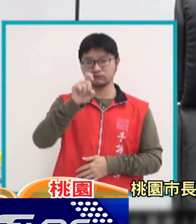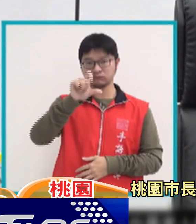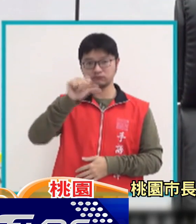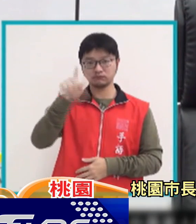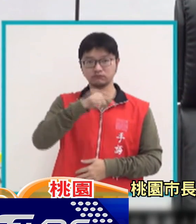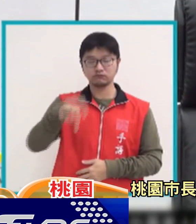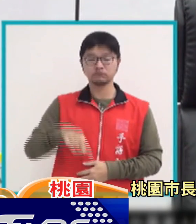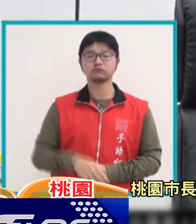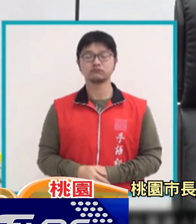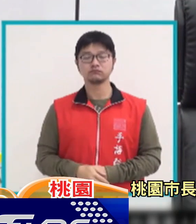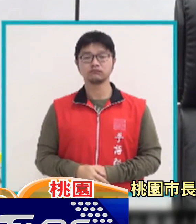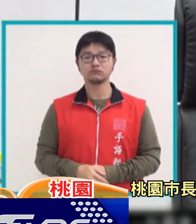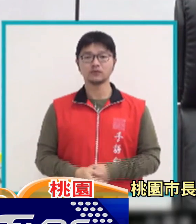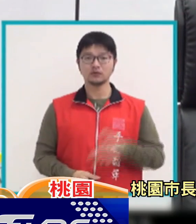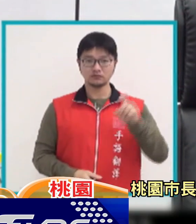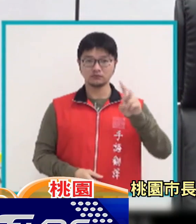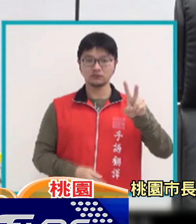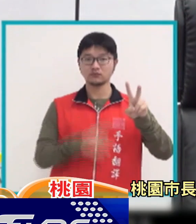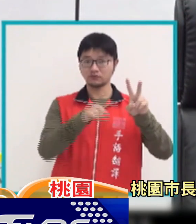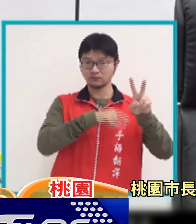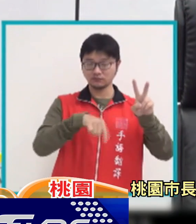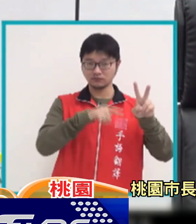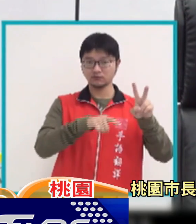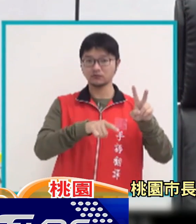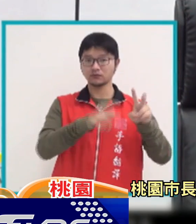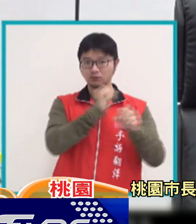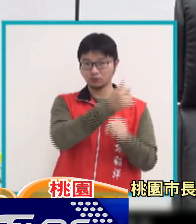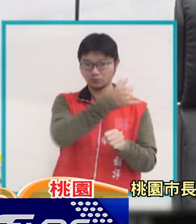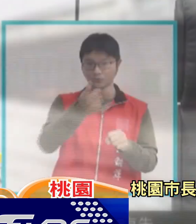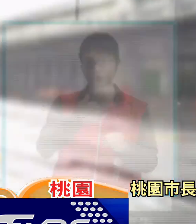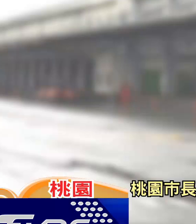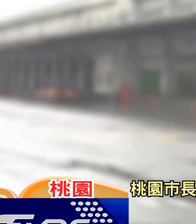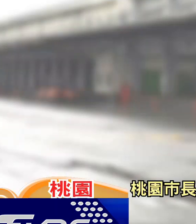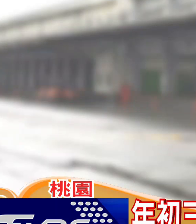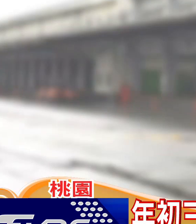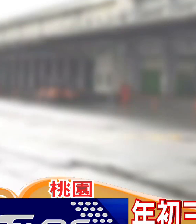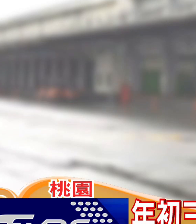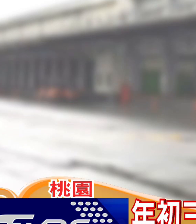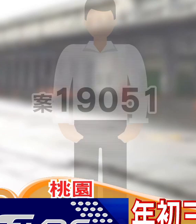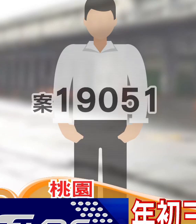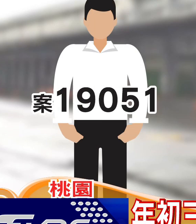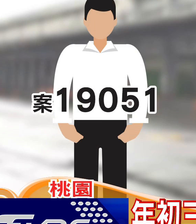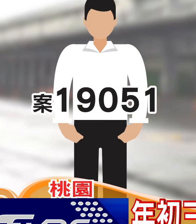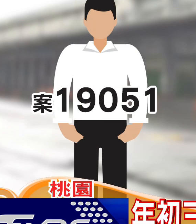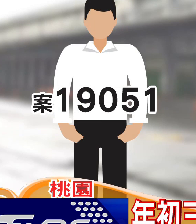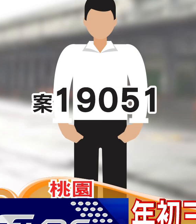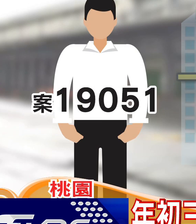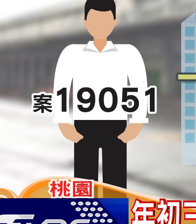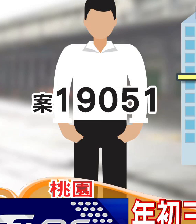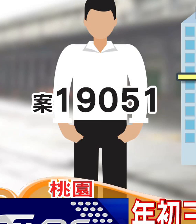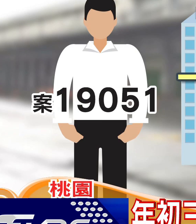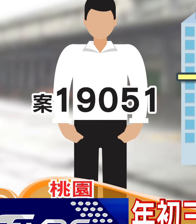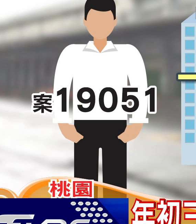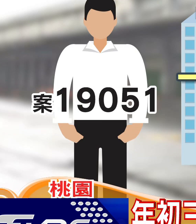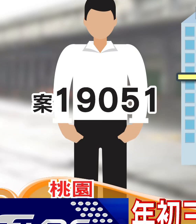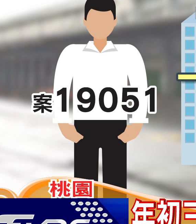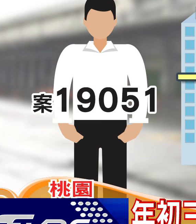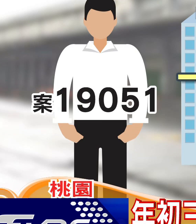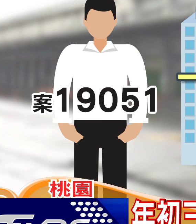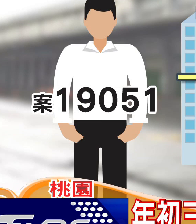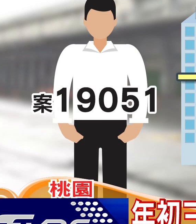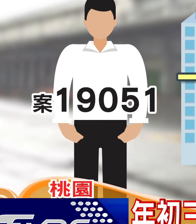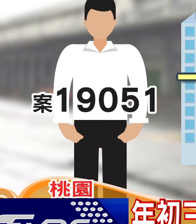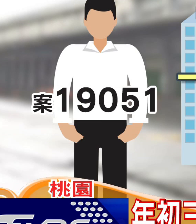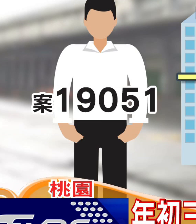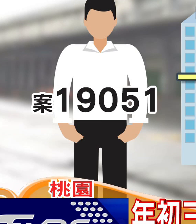有12位是员工，有3位是家人。 新增确诊的员工按19051在物流公司一